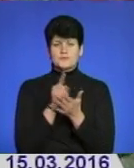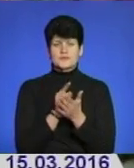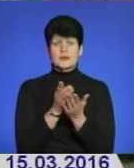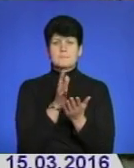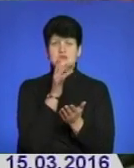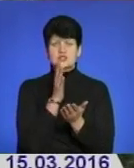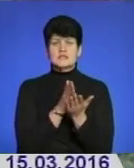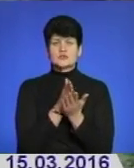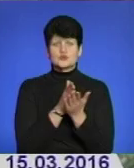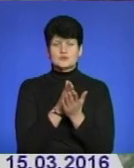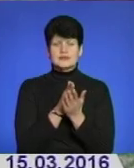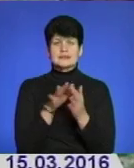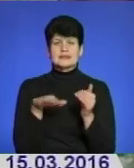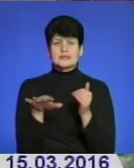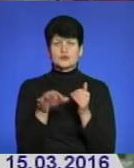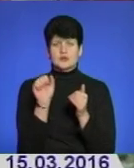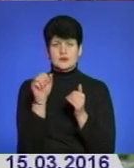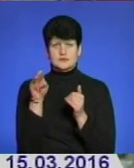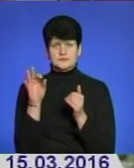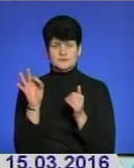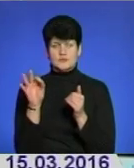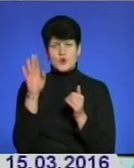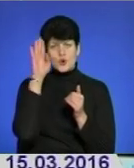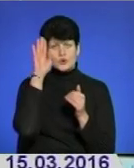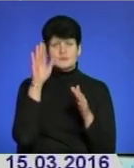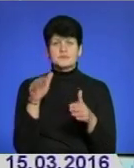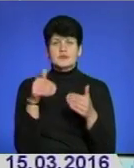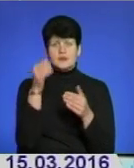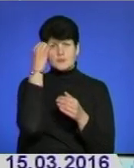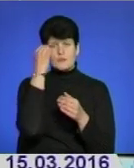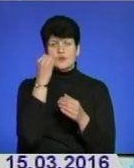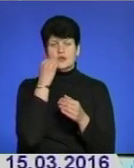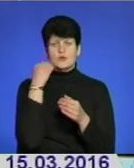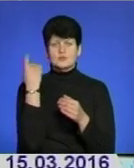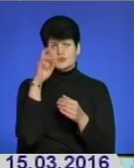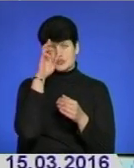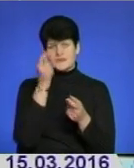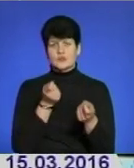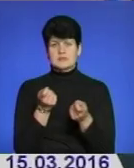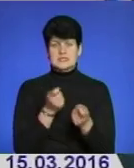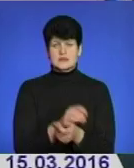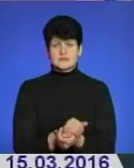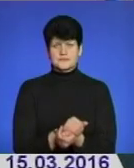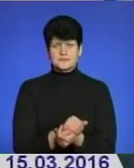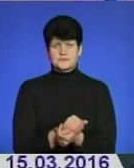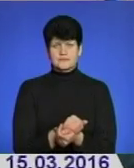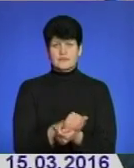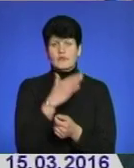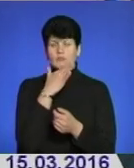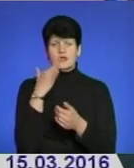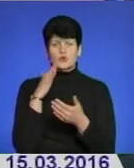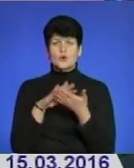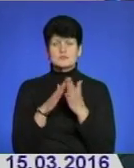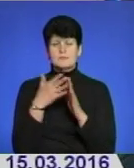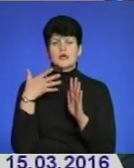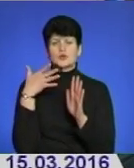на території антитерористичної операції хлопцям вручили подяки від облдержадміністрації. В багатьох обставинах ми розуміємо,